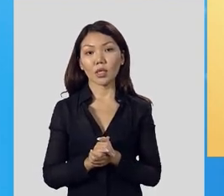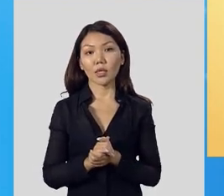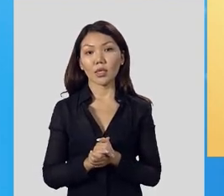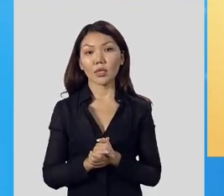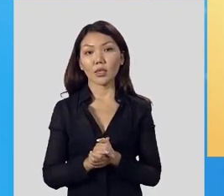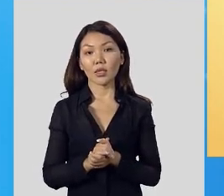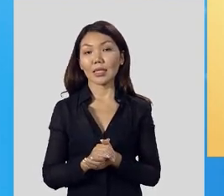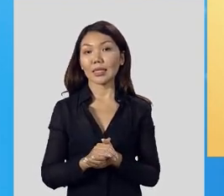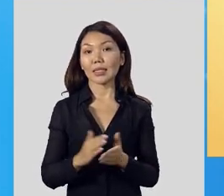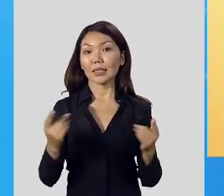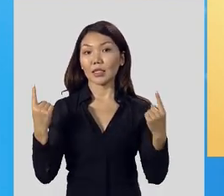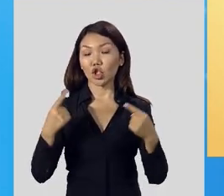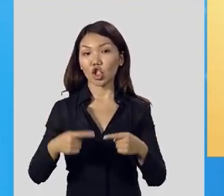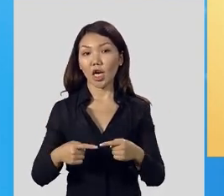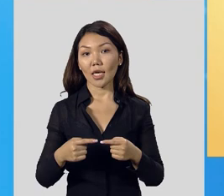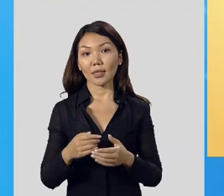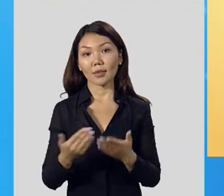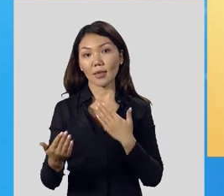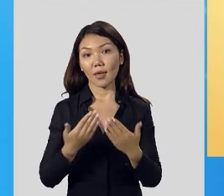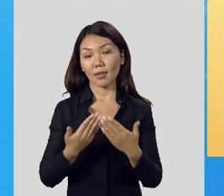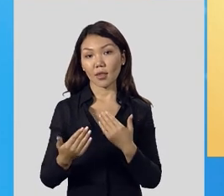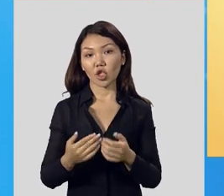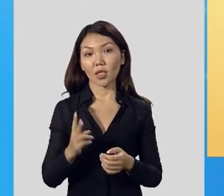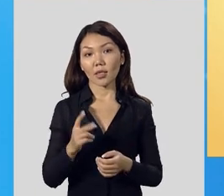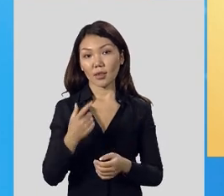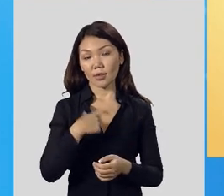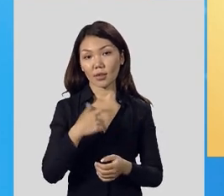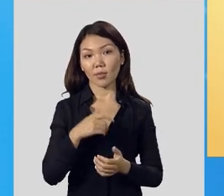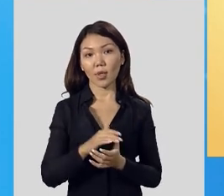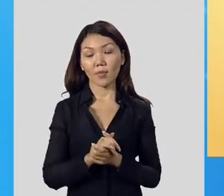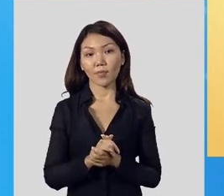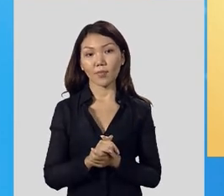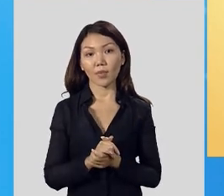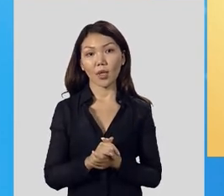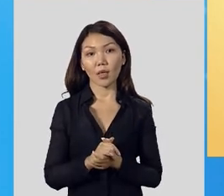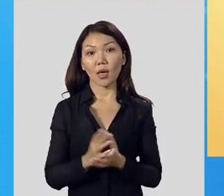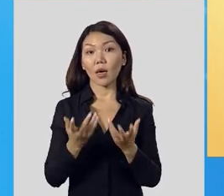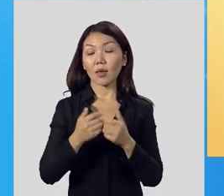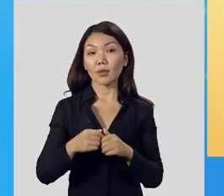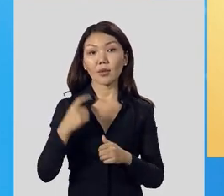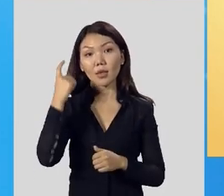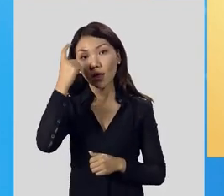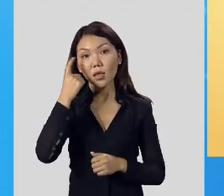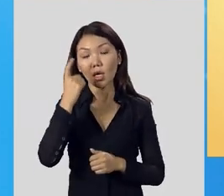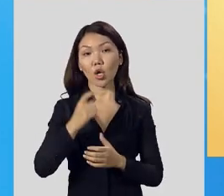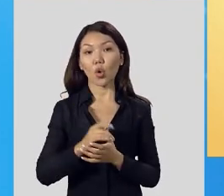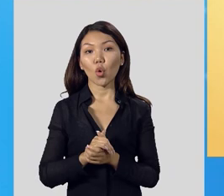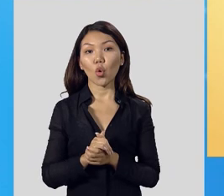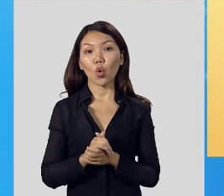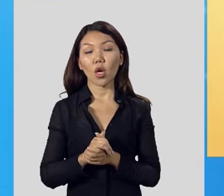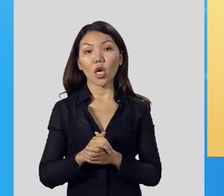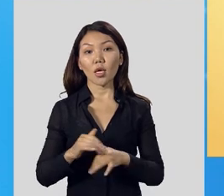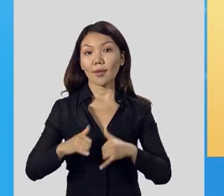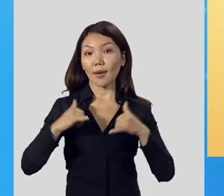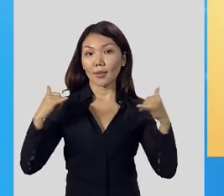критическое отношение к себе. По мере того, как концентрация алкоголя в крови нарастает,